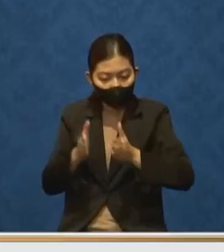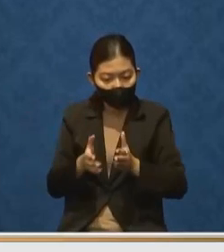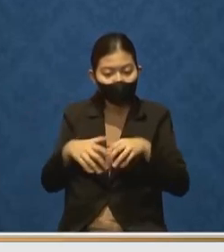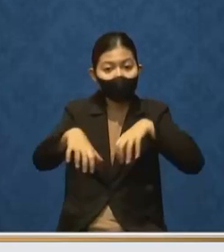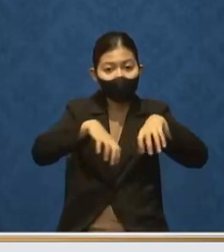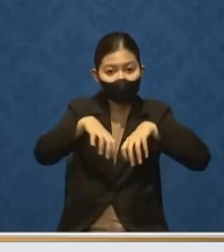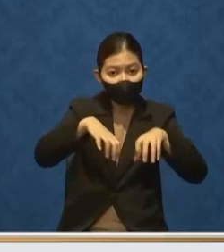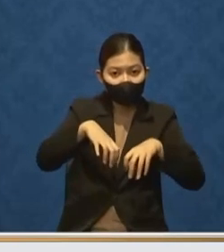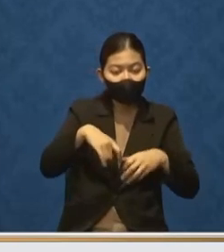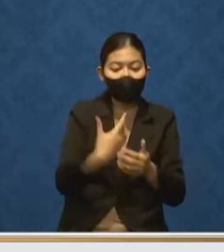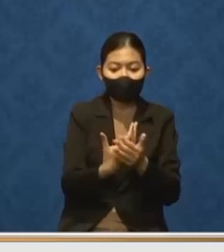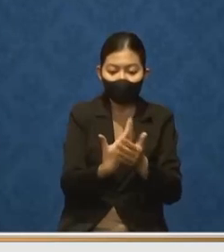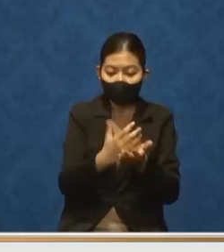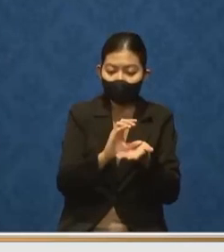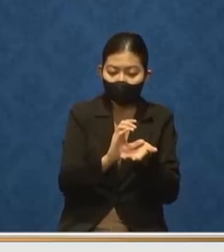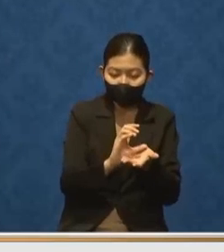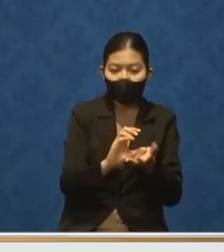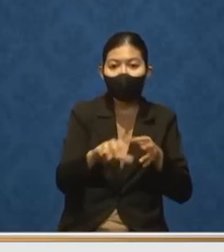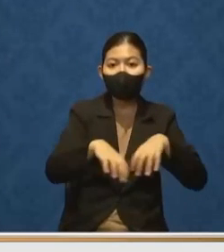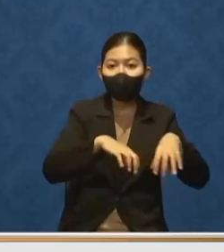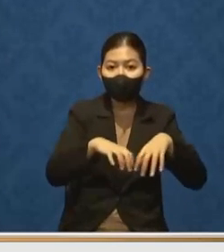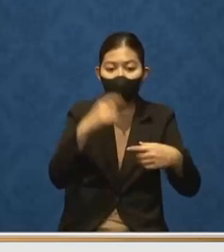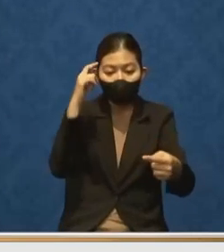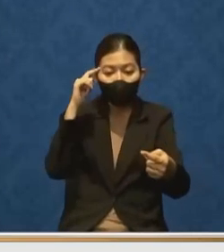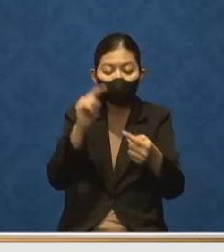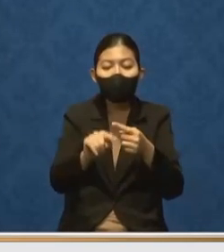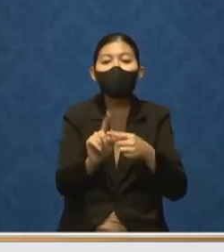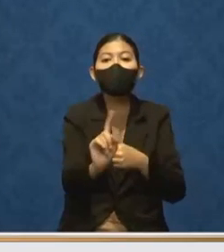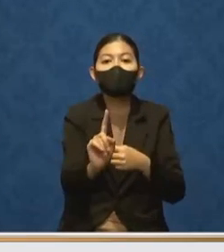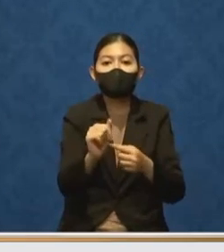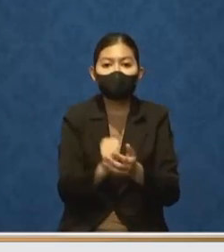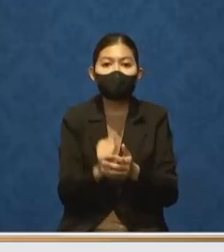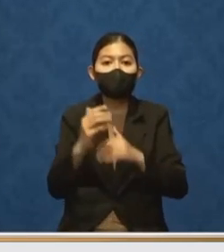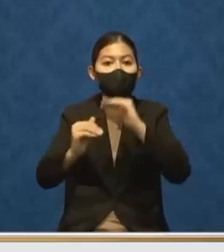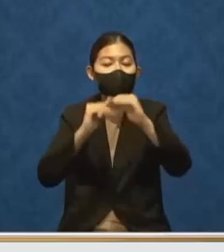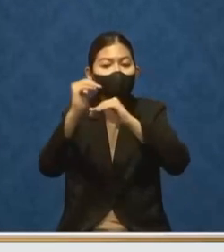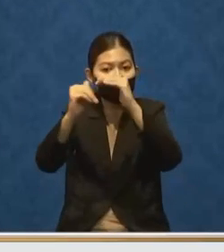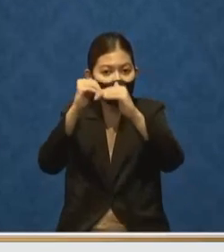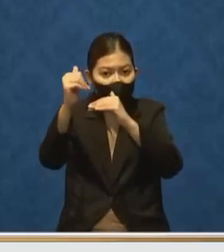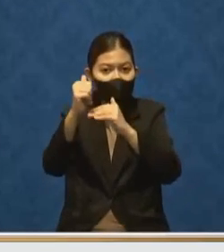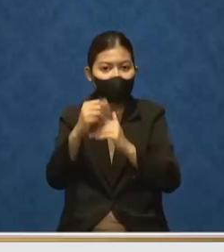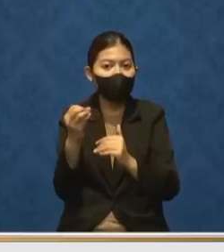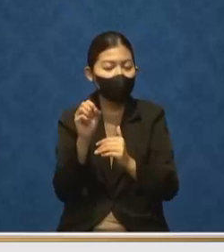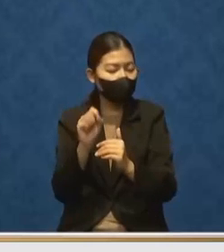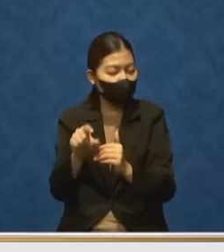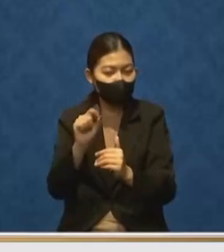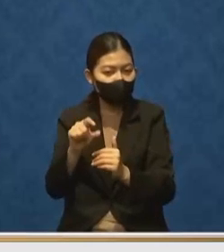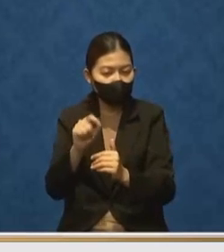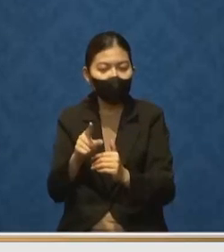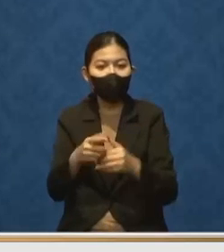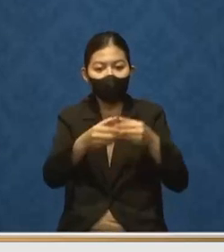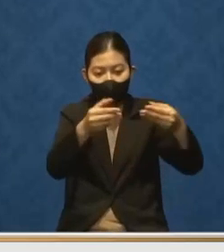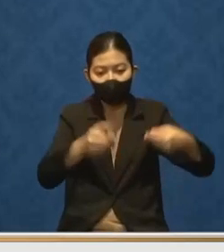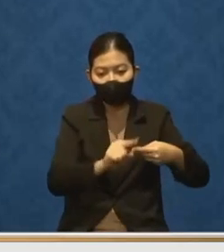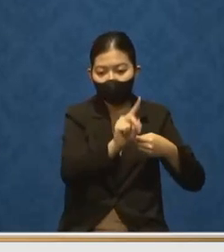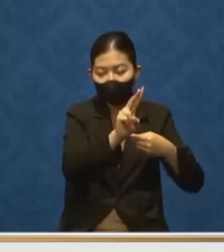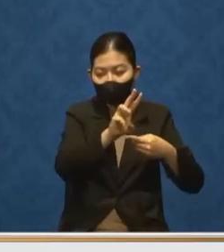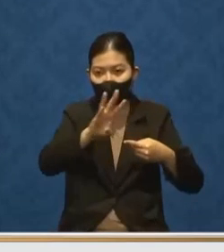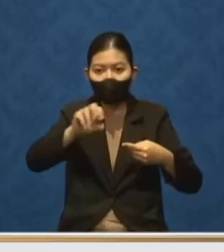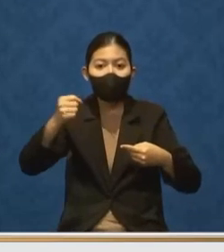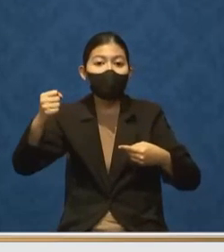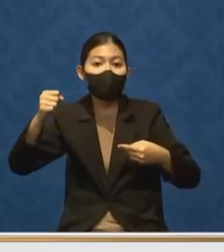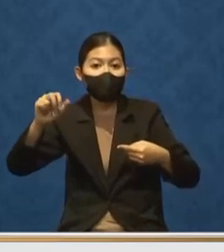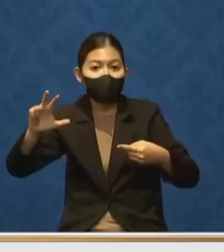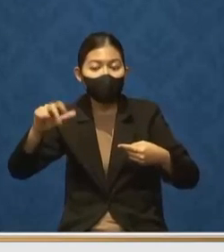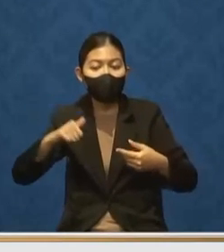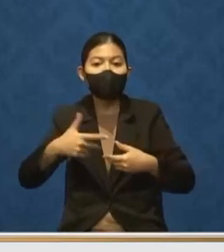ณโดยมุ่งให้ความสำคัญกับประเด็นการพัฒนาที่ต้องเร่งดำเนินการเพื่อให้บรรลุ13หมุดหมายตามร่างแผนพัฒน